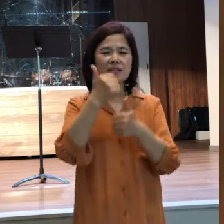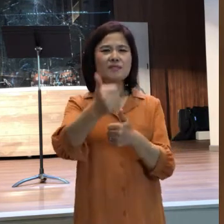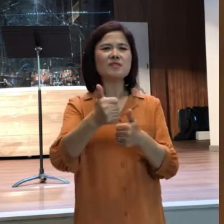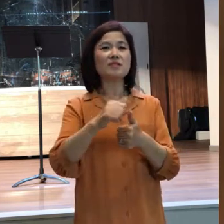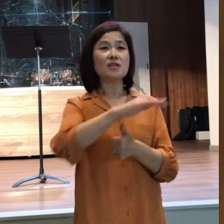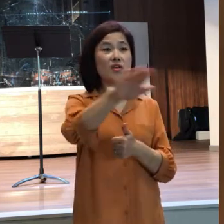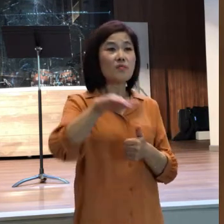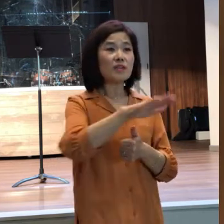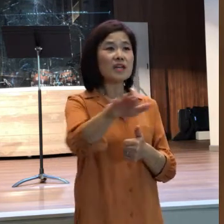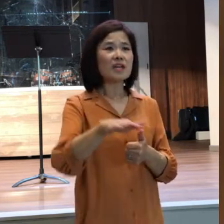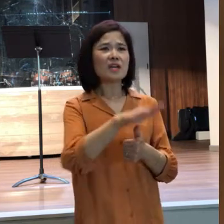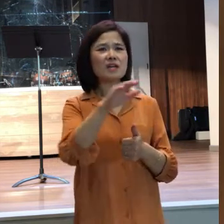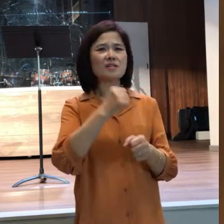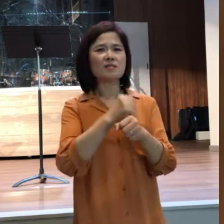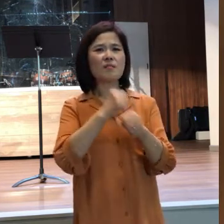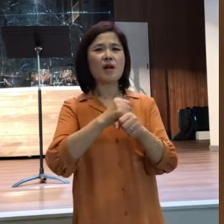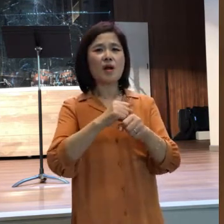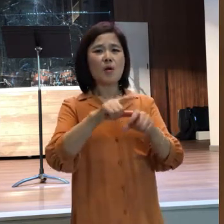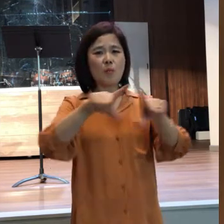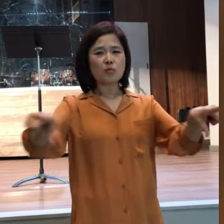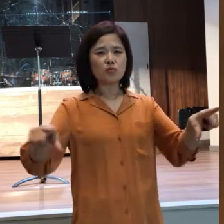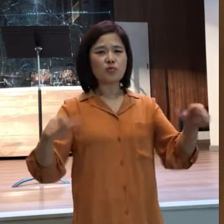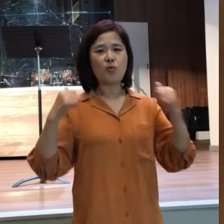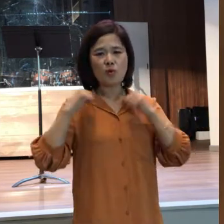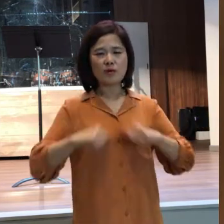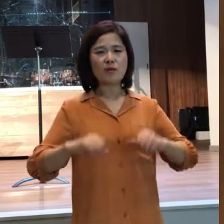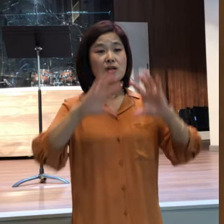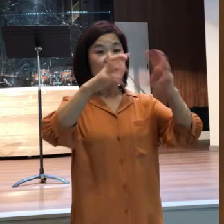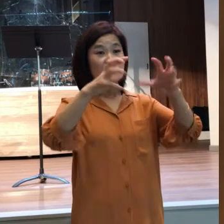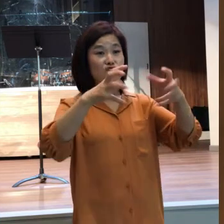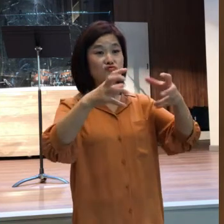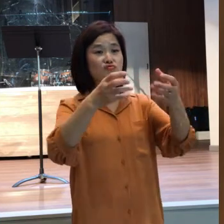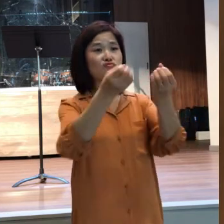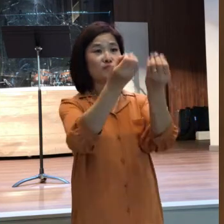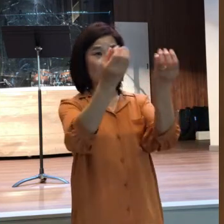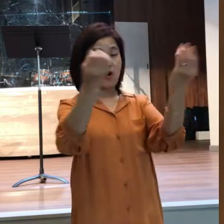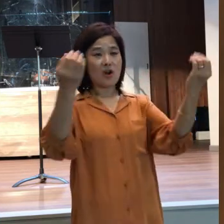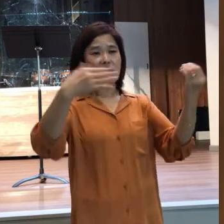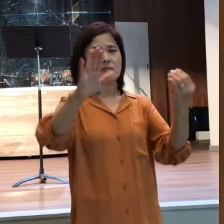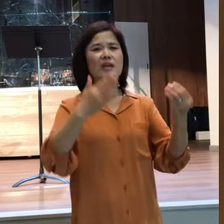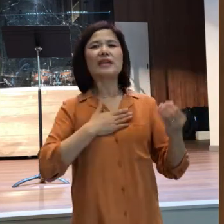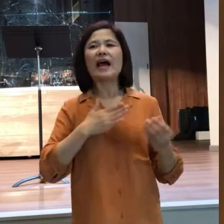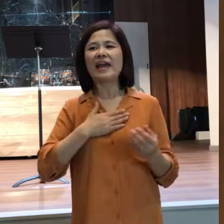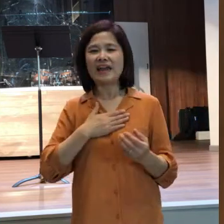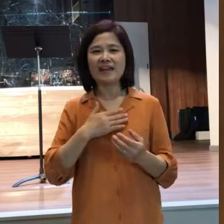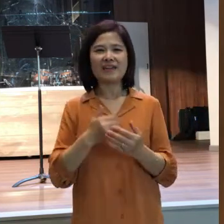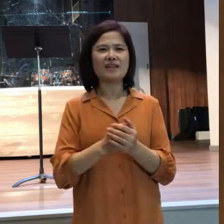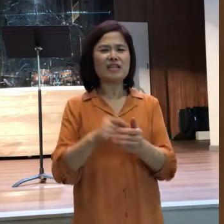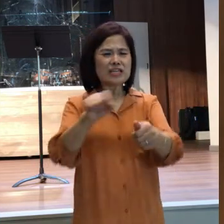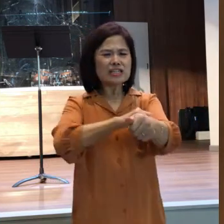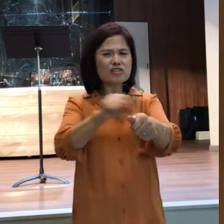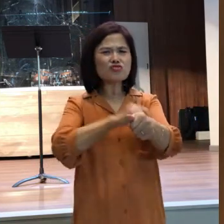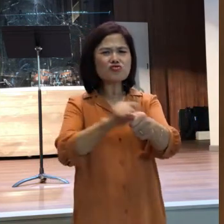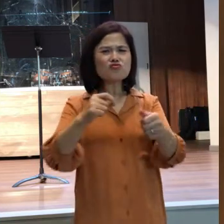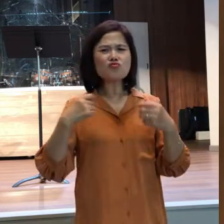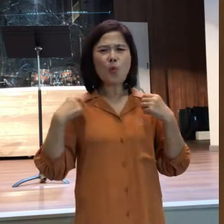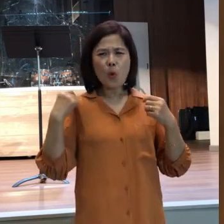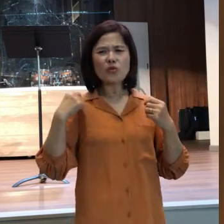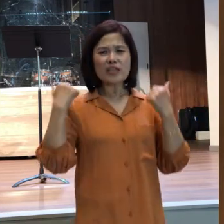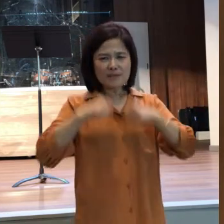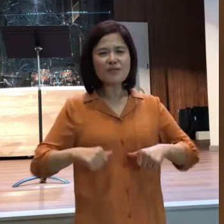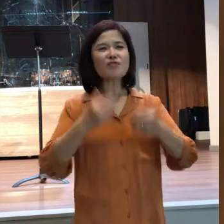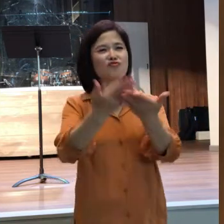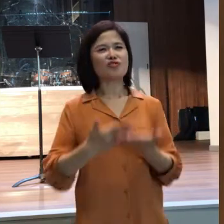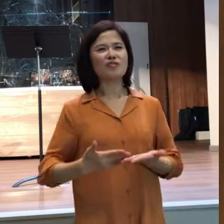하나님은 여러분에게는 일반 우주복을 입혀서 지구별에 보냈지만 나에게는 특수 우주복을